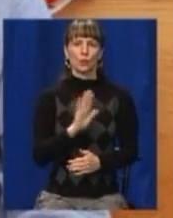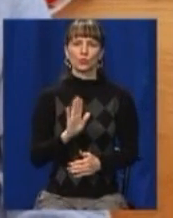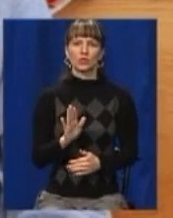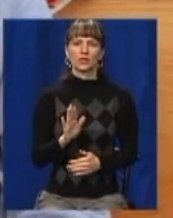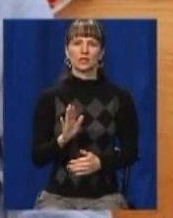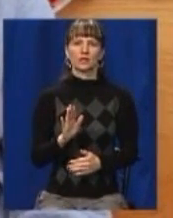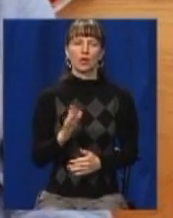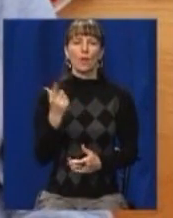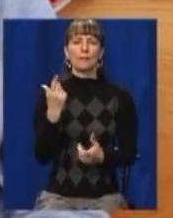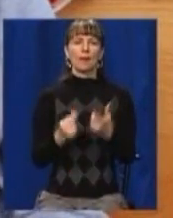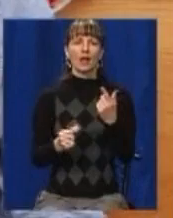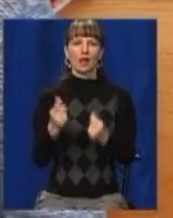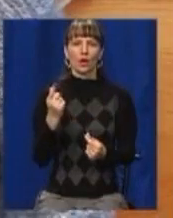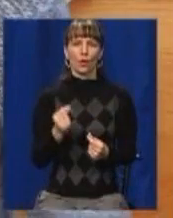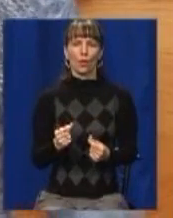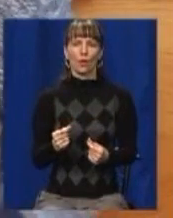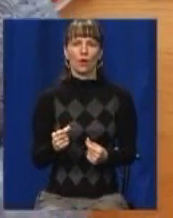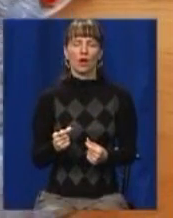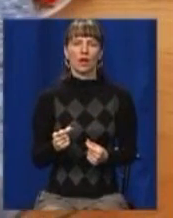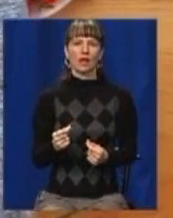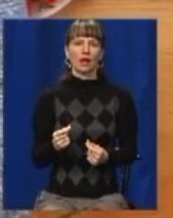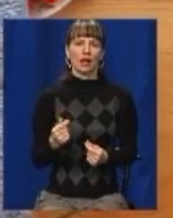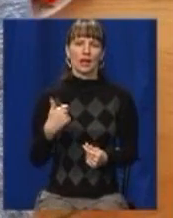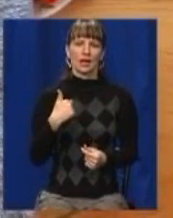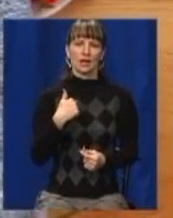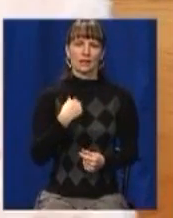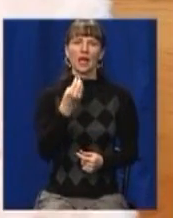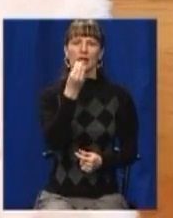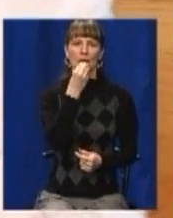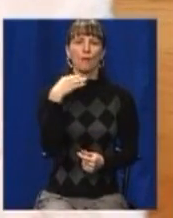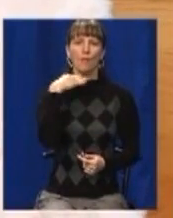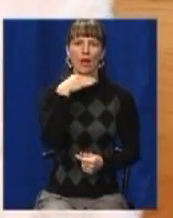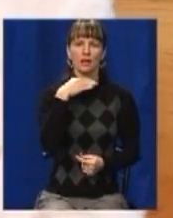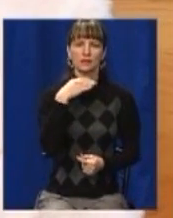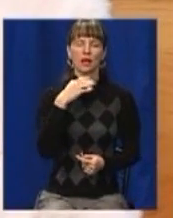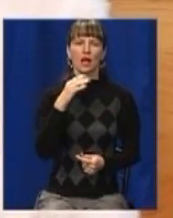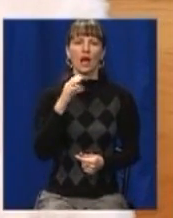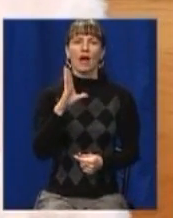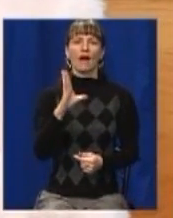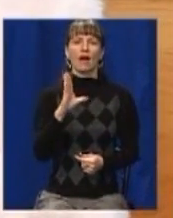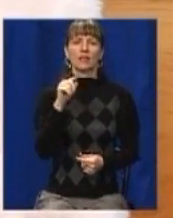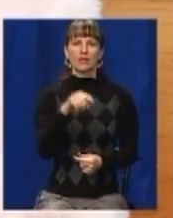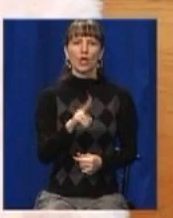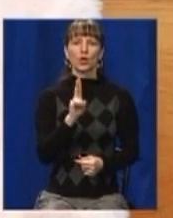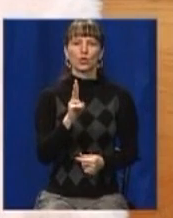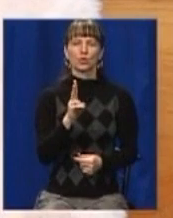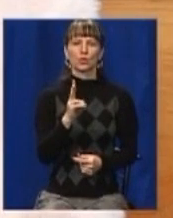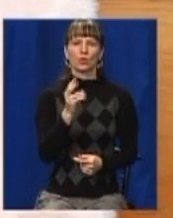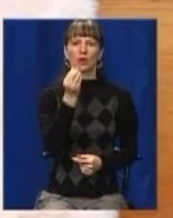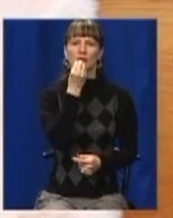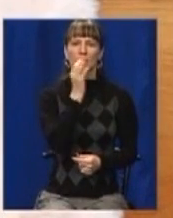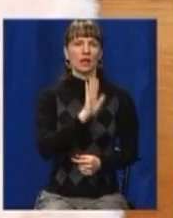молоко. Я ем мясо. это те, кто не едят мясо,